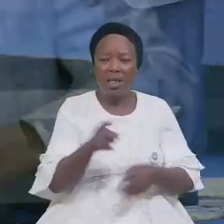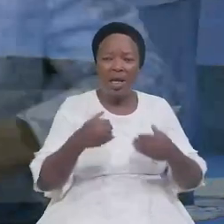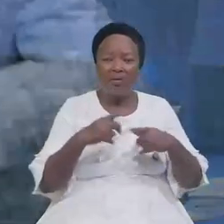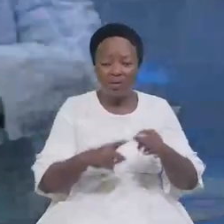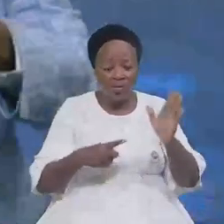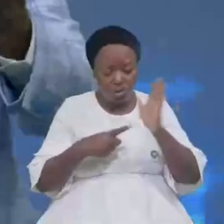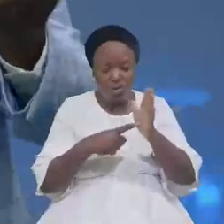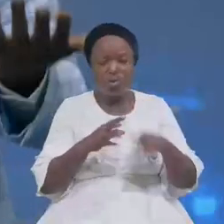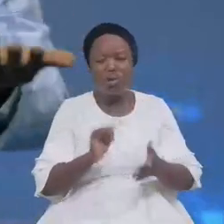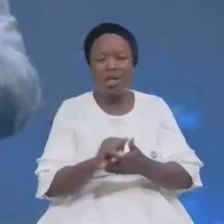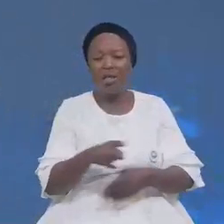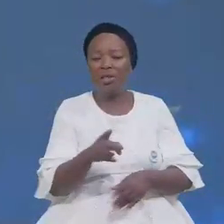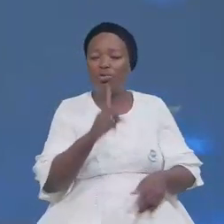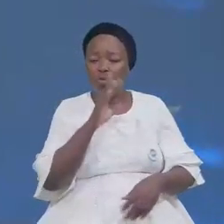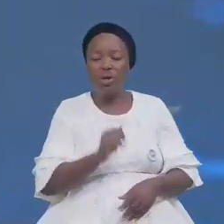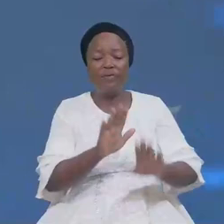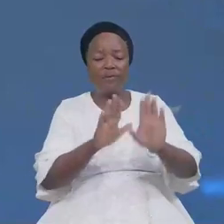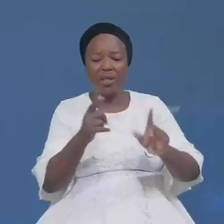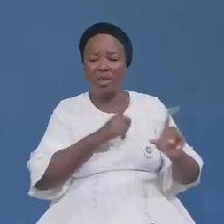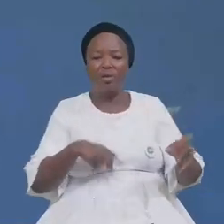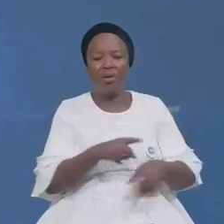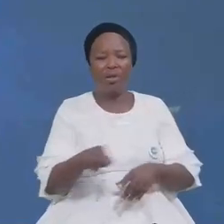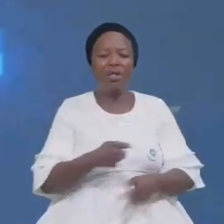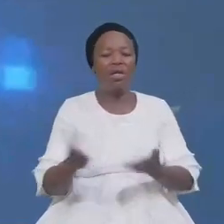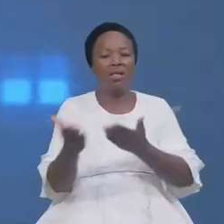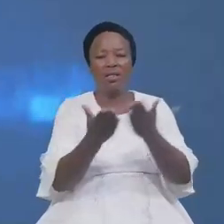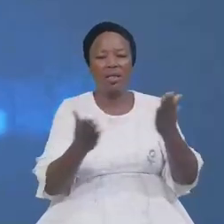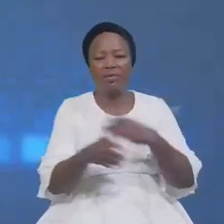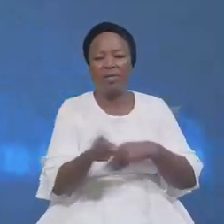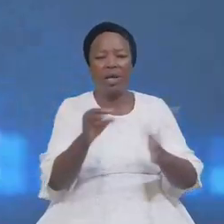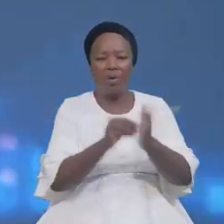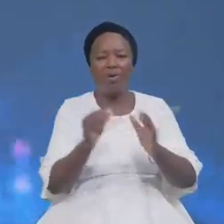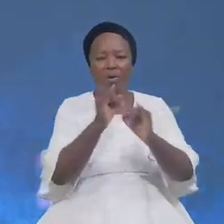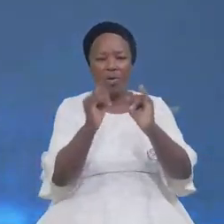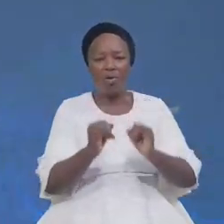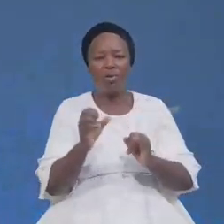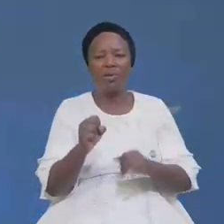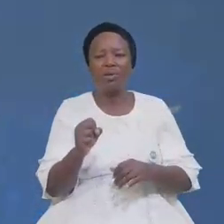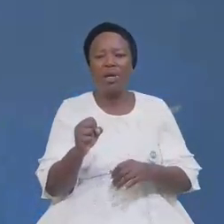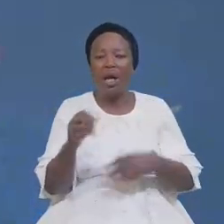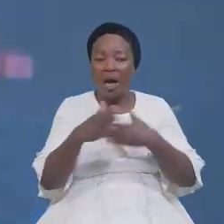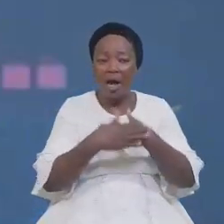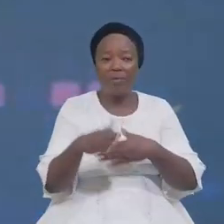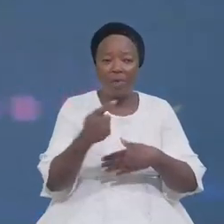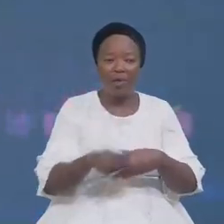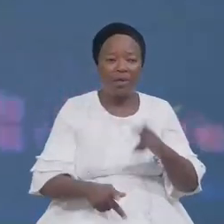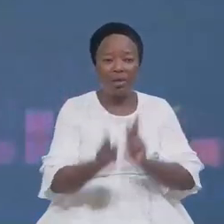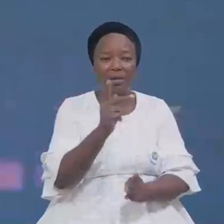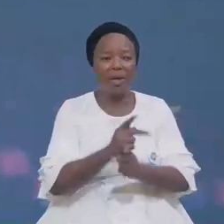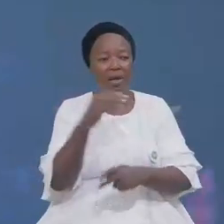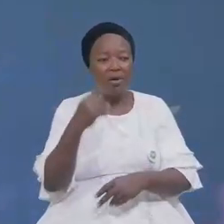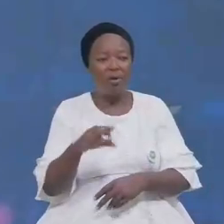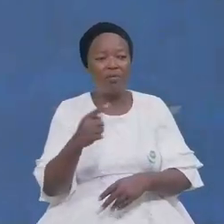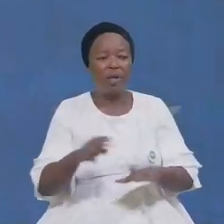montrent réellement qu'ils craignent Dieu et ils servaient en même temps leur Dieu après la coutume des